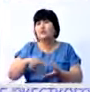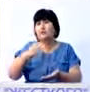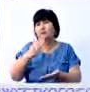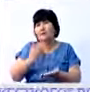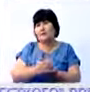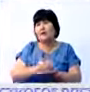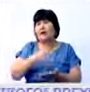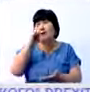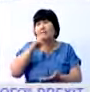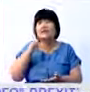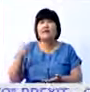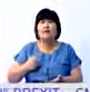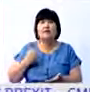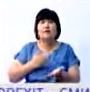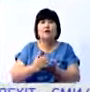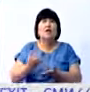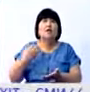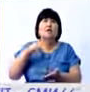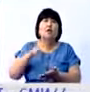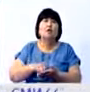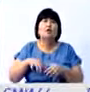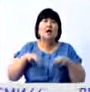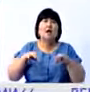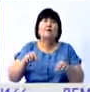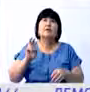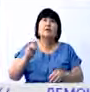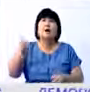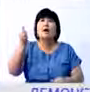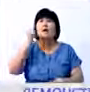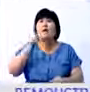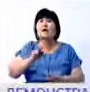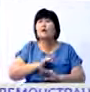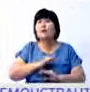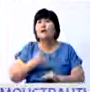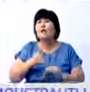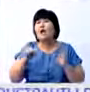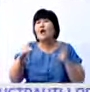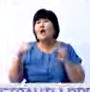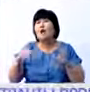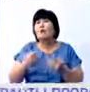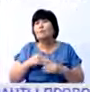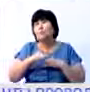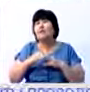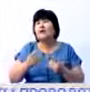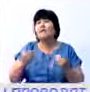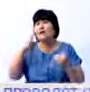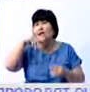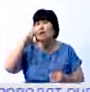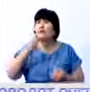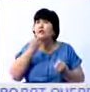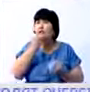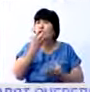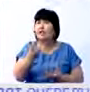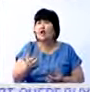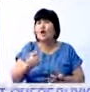казахстанские военнослужащие. В Кызылорде участники автопробега почтили память погибших на полях Великой Отечественной, а также возложили